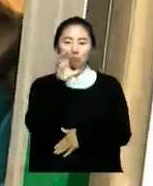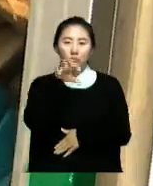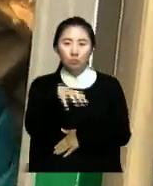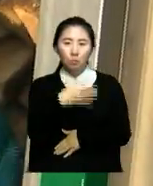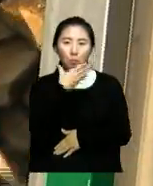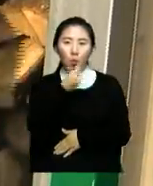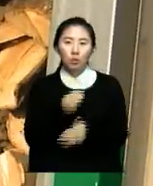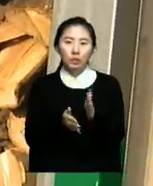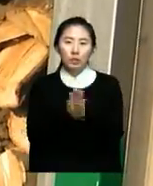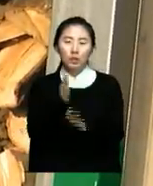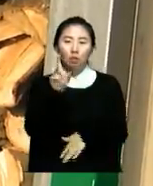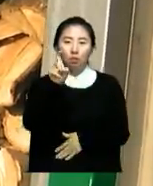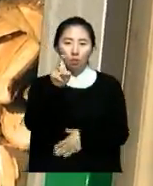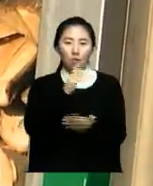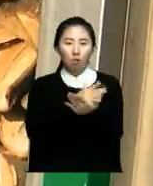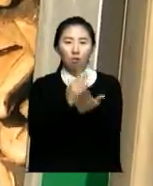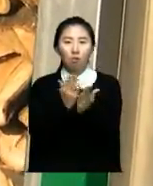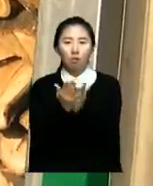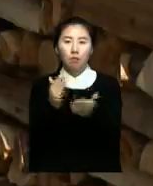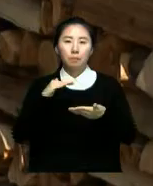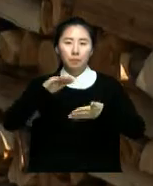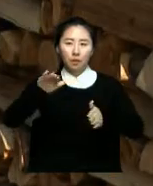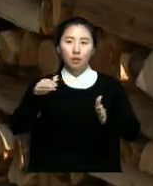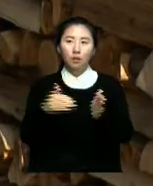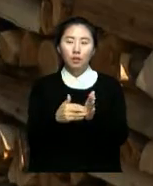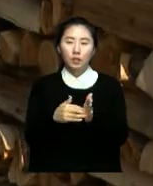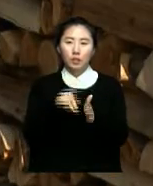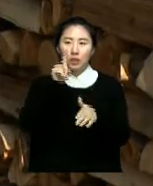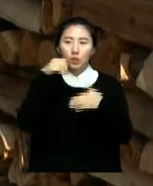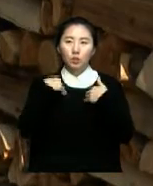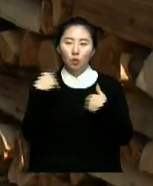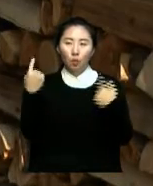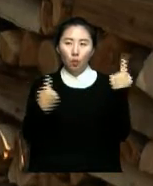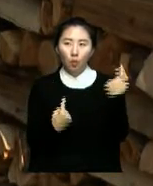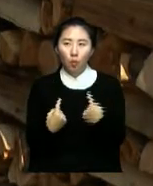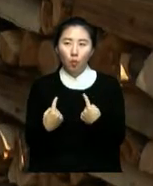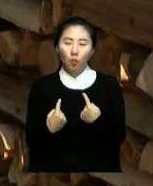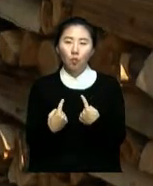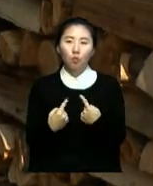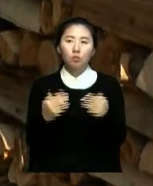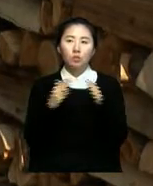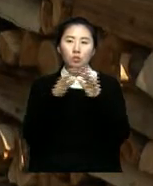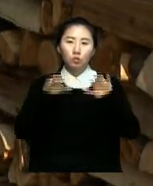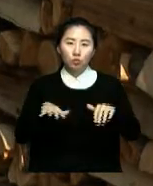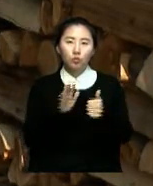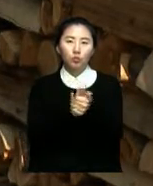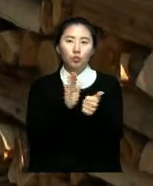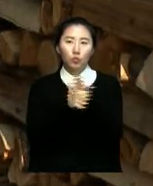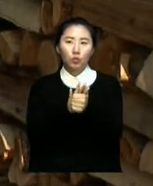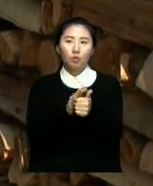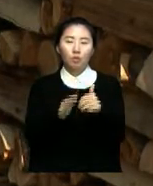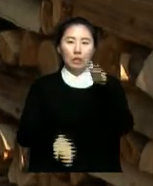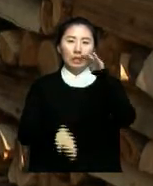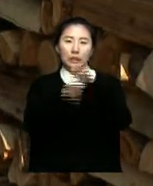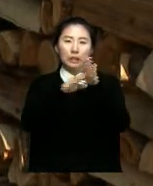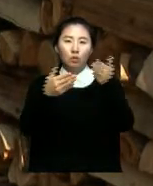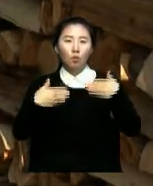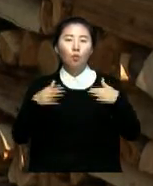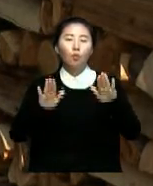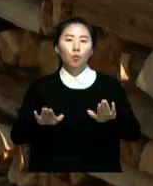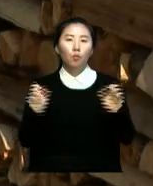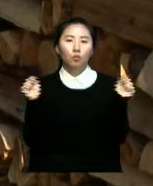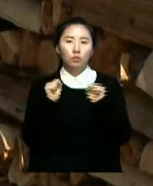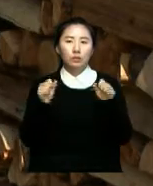등 복지시설 10곳에 전달됐습니다. 시청에서 오자 또온 이웃에서 또 이웃도끼에서 또꽉 차게 해놔서 올